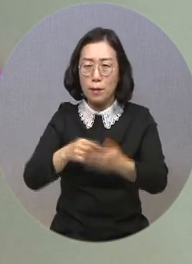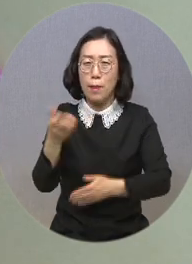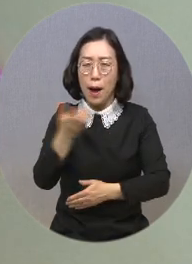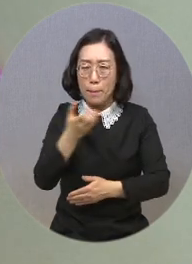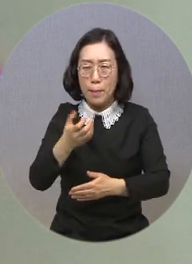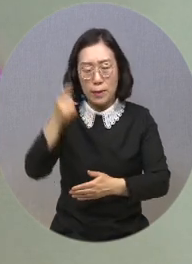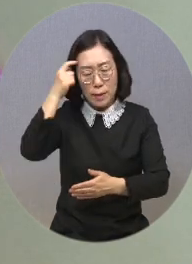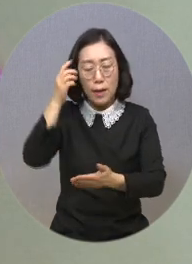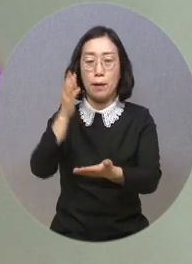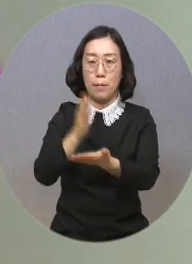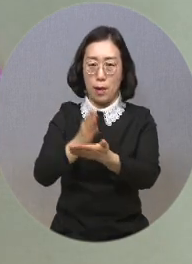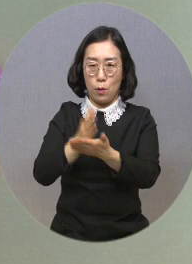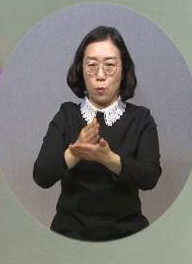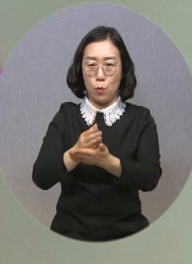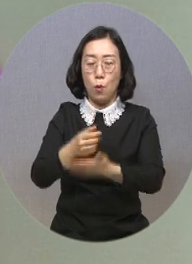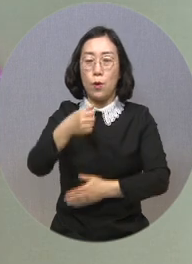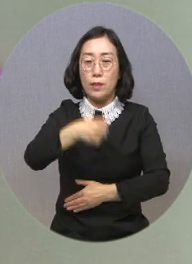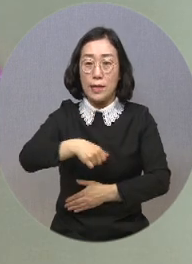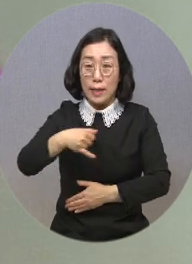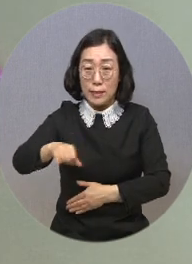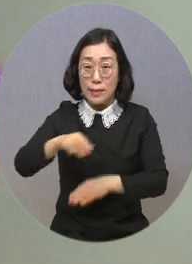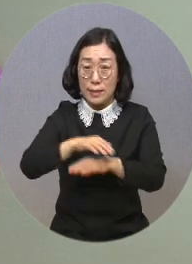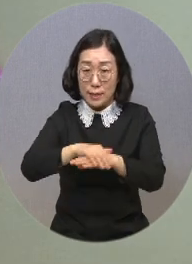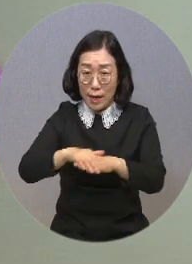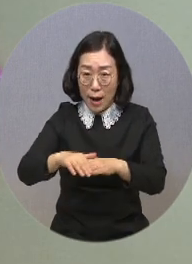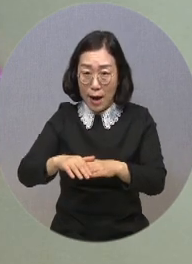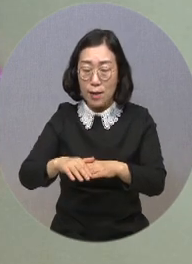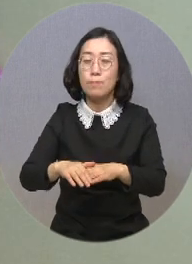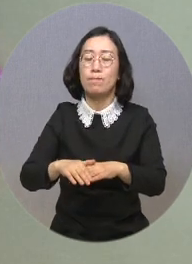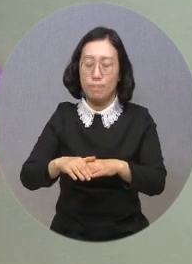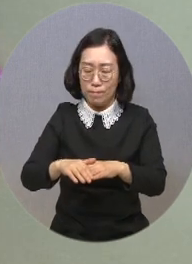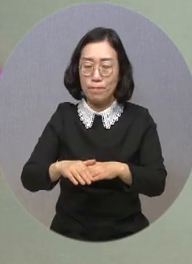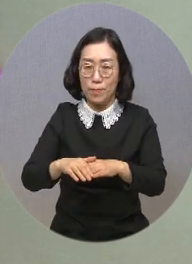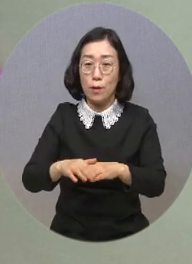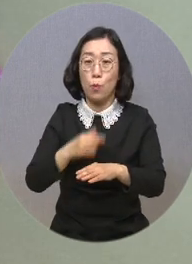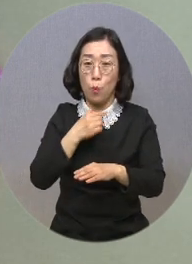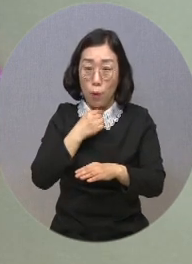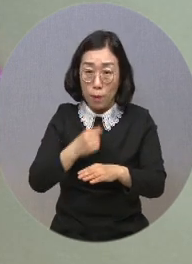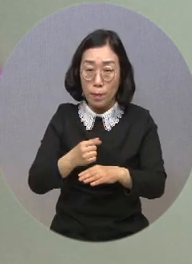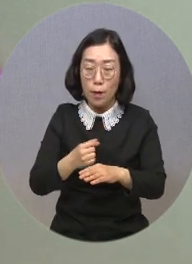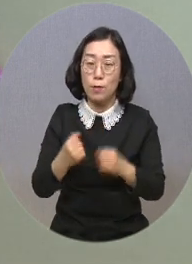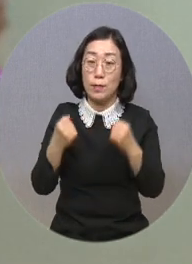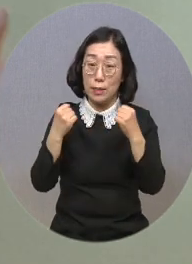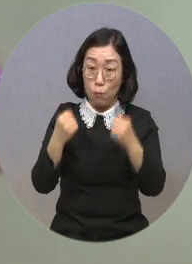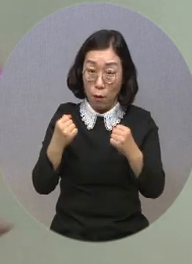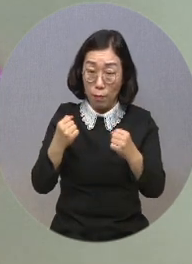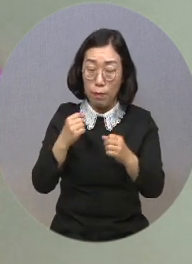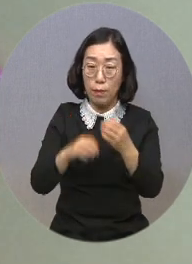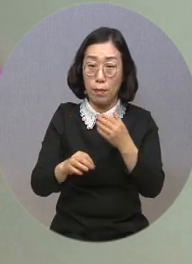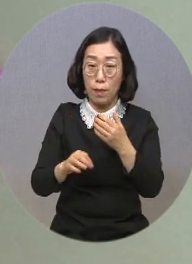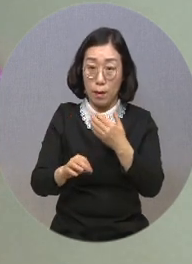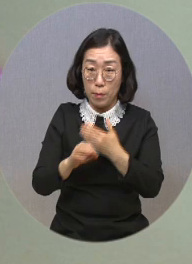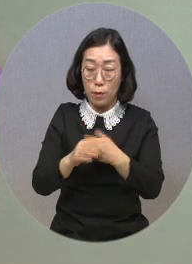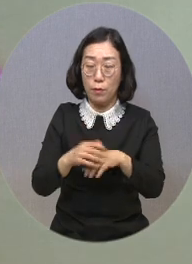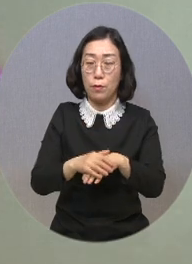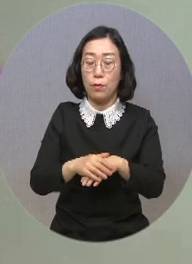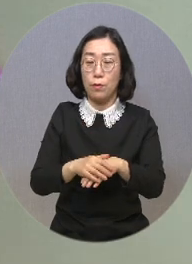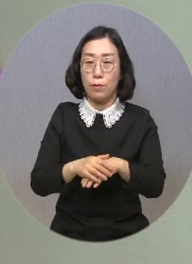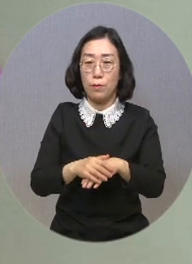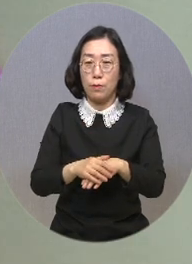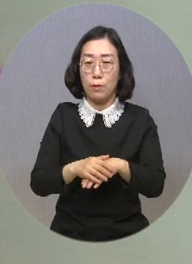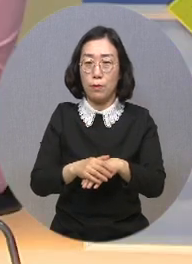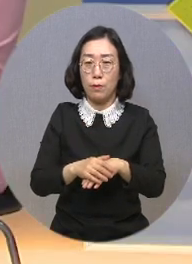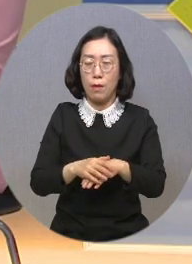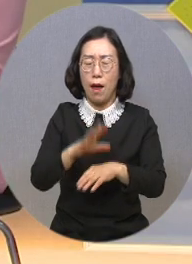마시고 항상 자식들 잘 되게 응원해 주시면 그 자식들이 잘 돼서 정말 선물 한두 분이